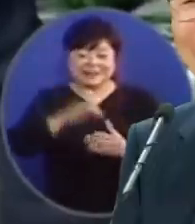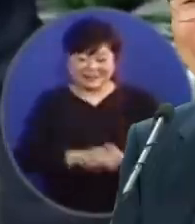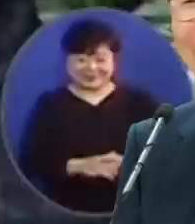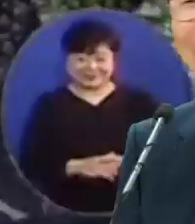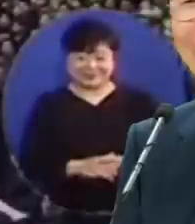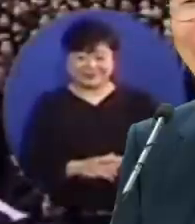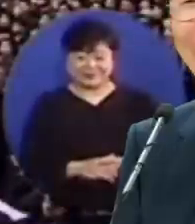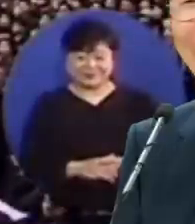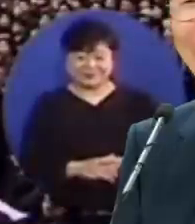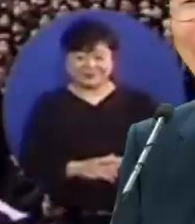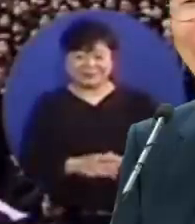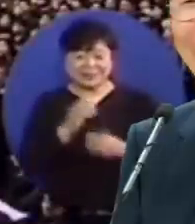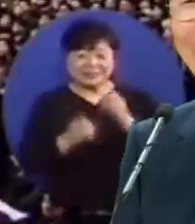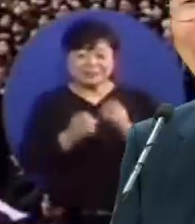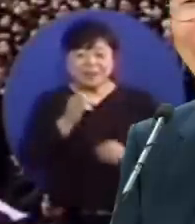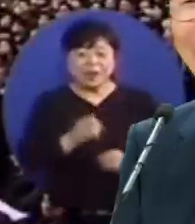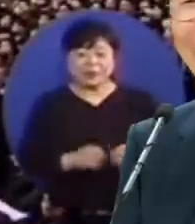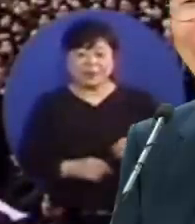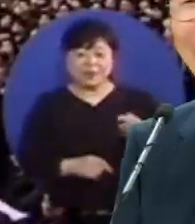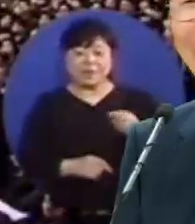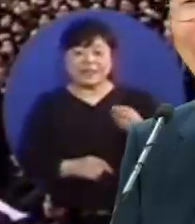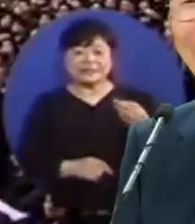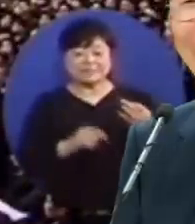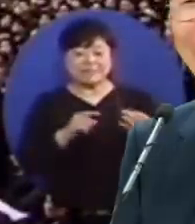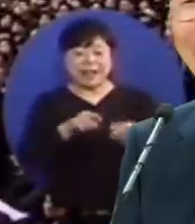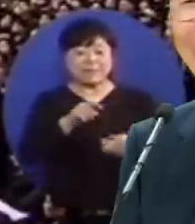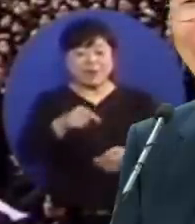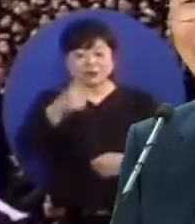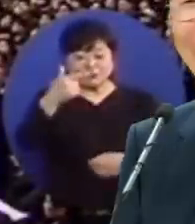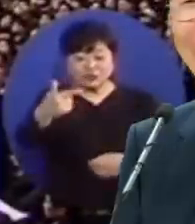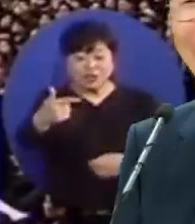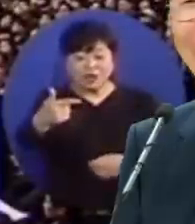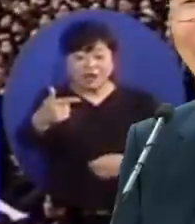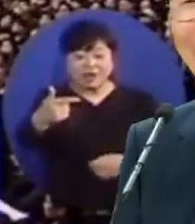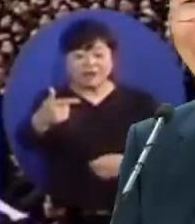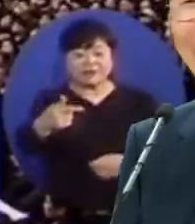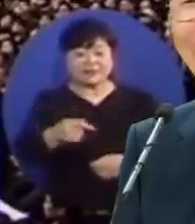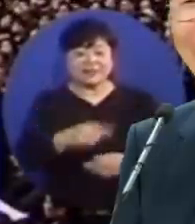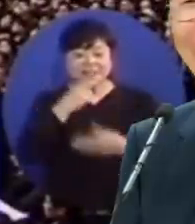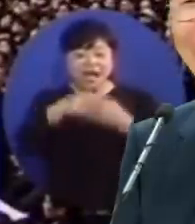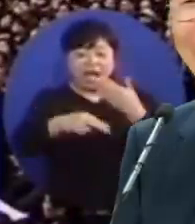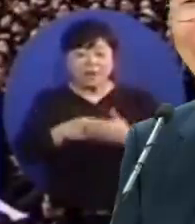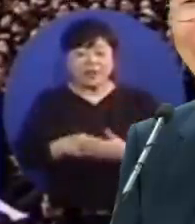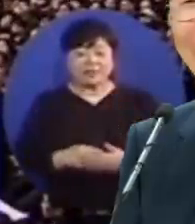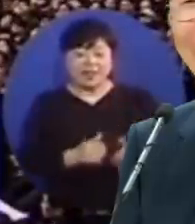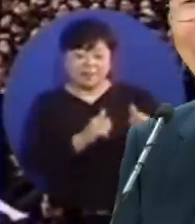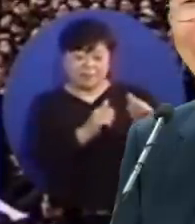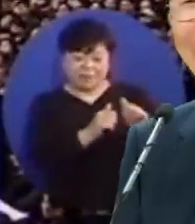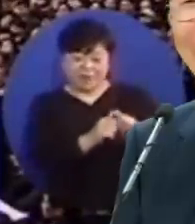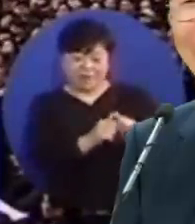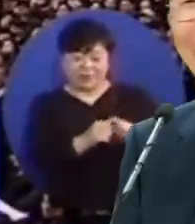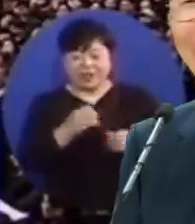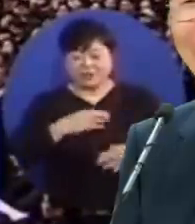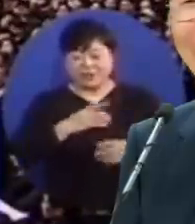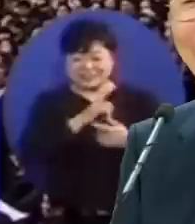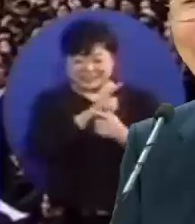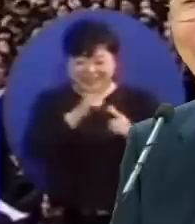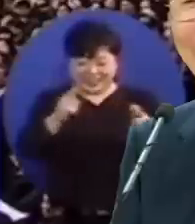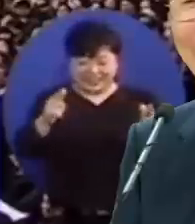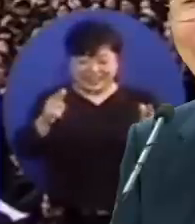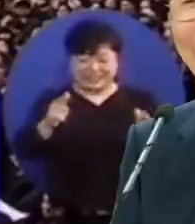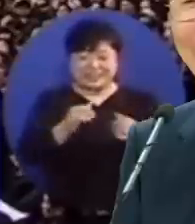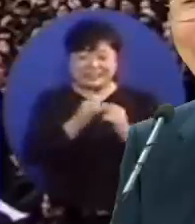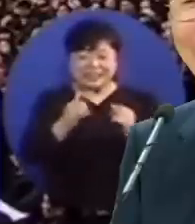것입니다. 시편 118편 6절 우리 다 같이 한번 읽어보십시다. 야훼는 내 편이시라 내가 두려워하지